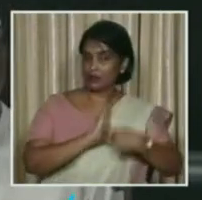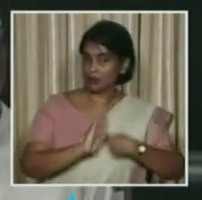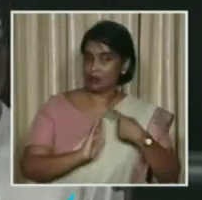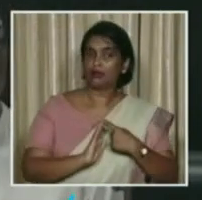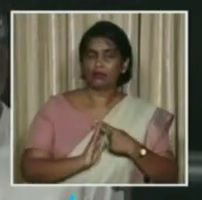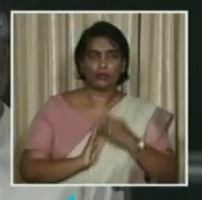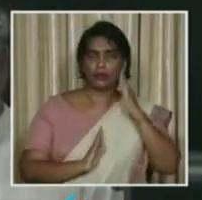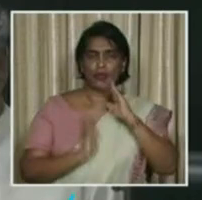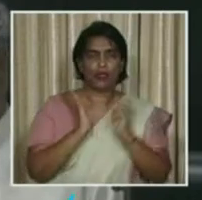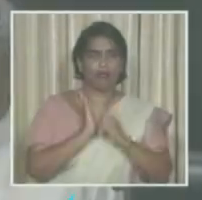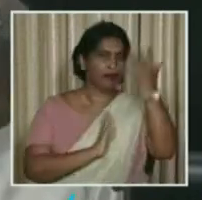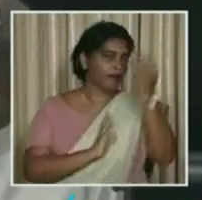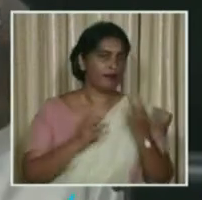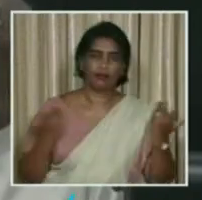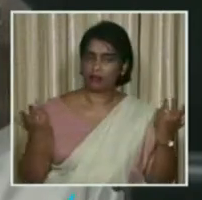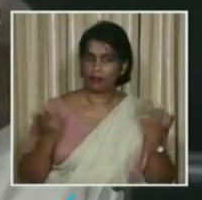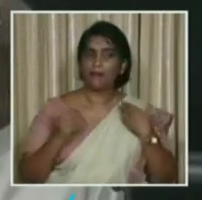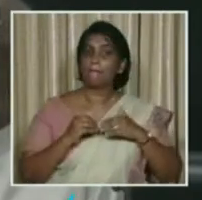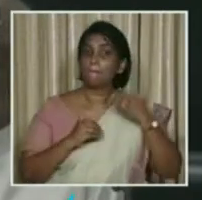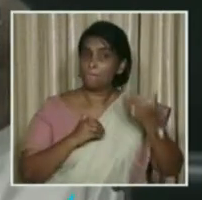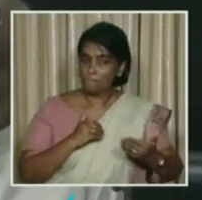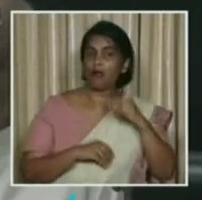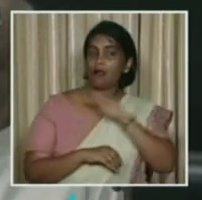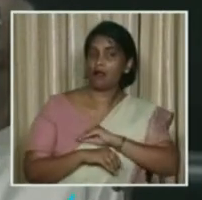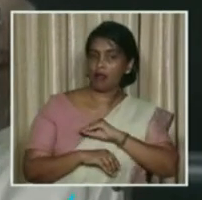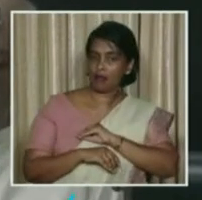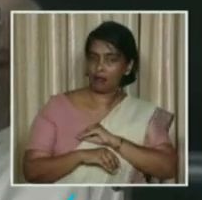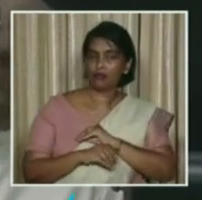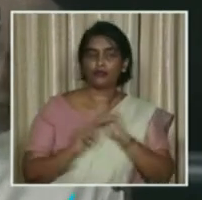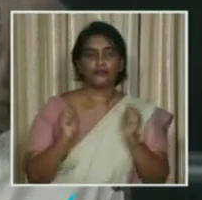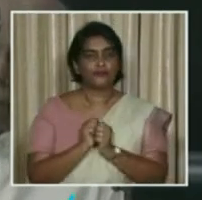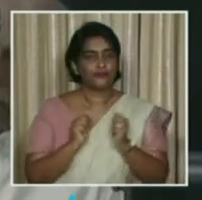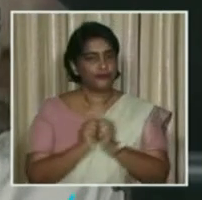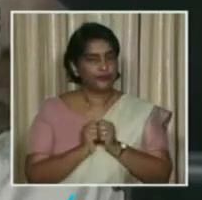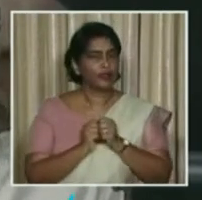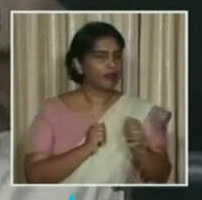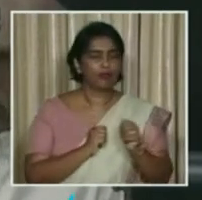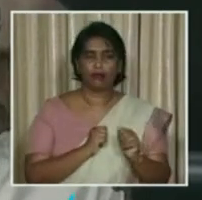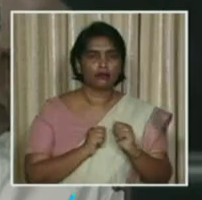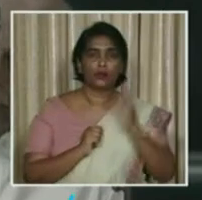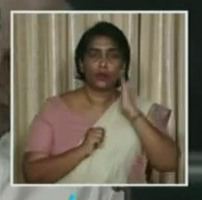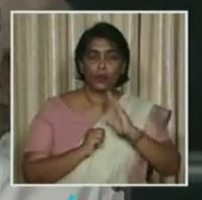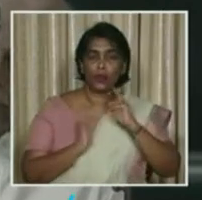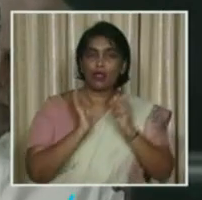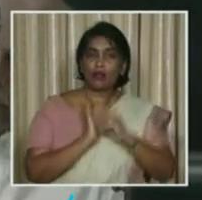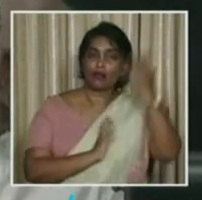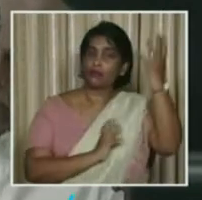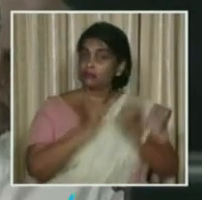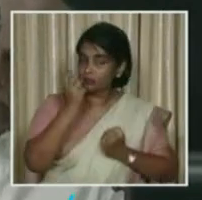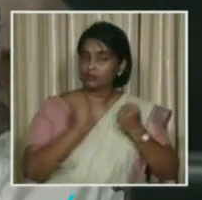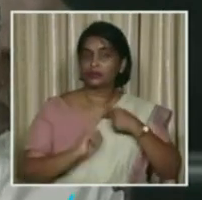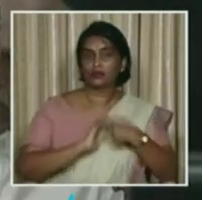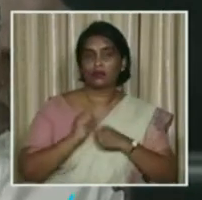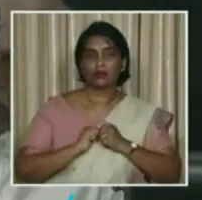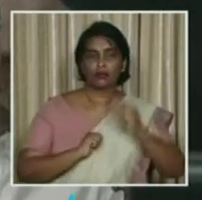කිසිදු විශේෂණයක් ලබා ගත්තේ නැහැ. පසුව අපේ රටේ ආදායමෙන් වැඩ කටයුතු කරනවා වෙනුවට පිට රටින් ණයගෙන රට